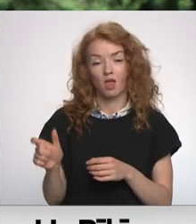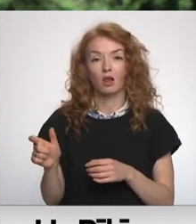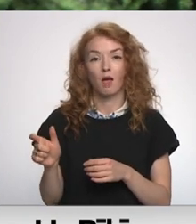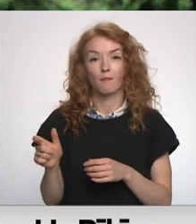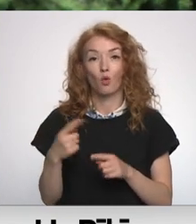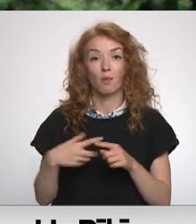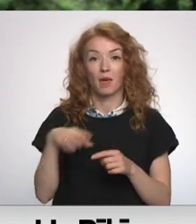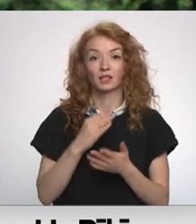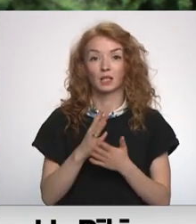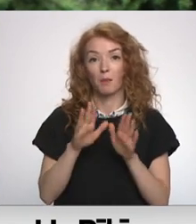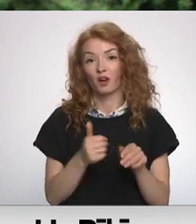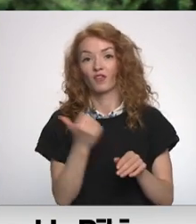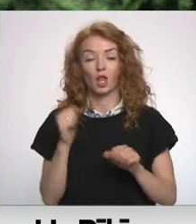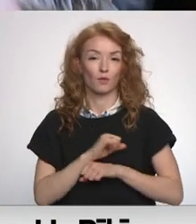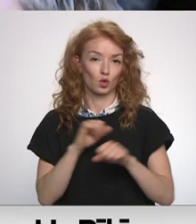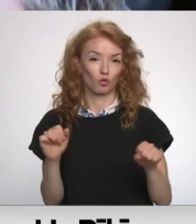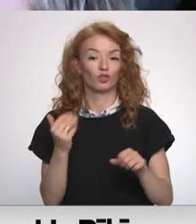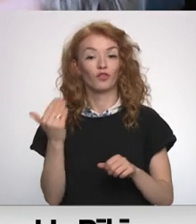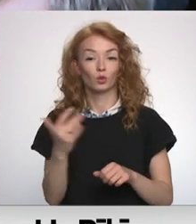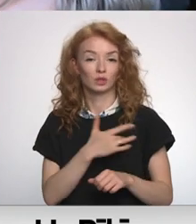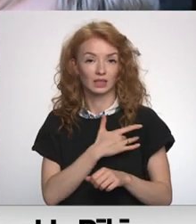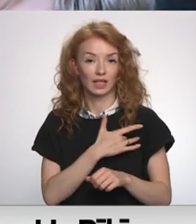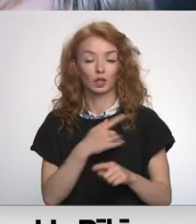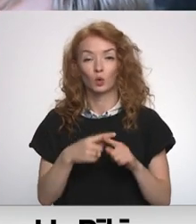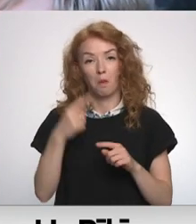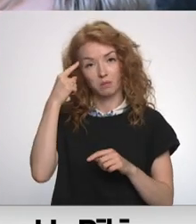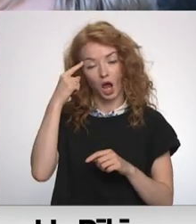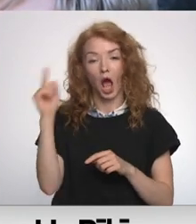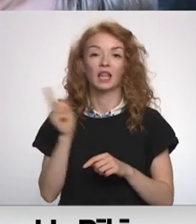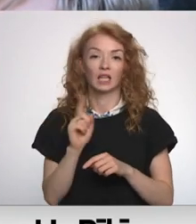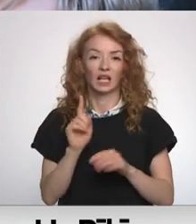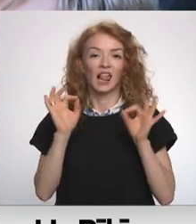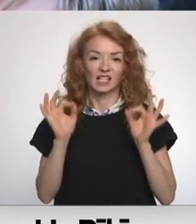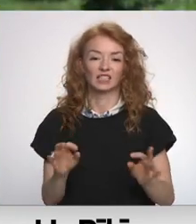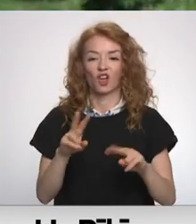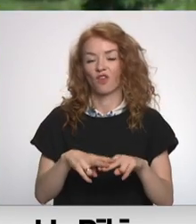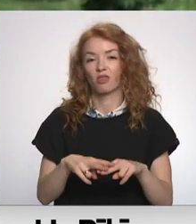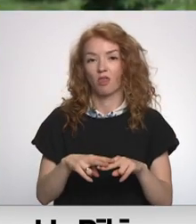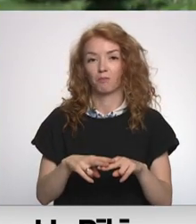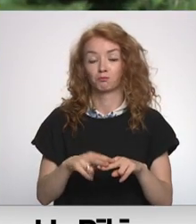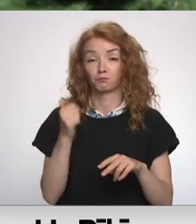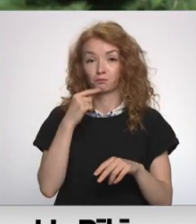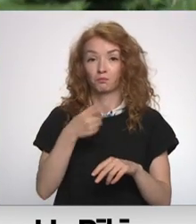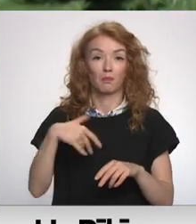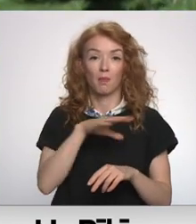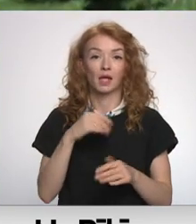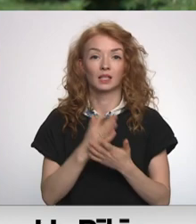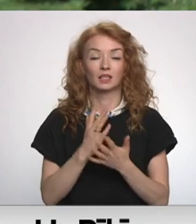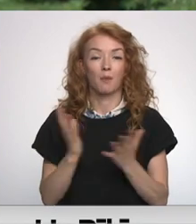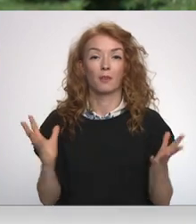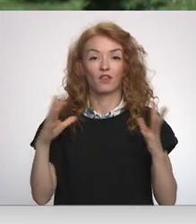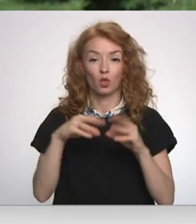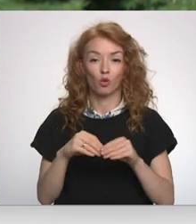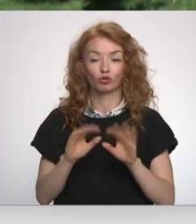kuriem mēs esam droši, ka viņu sirdis un viņu prāti ir īstajās vietās. Mēs esam apvienojušies,